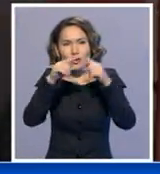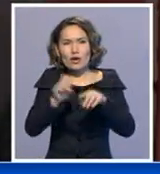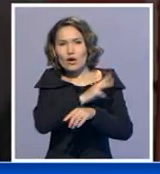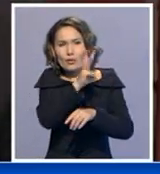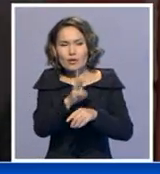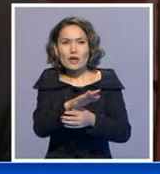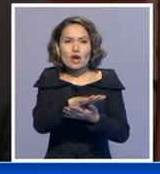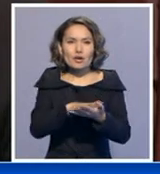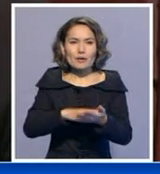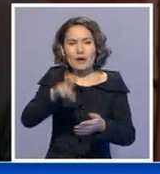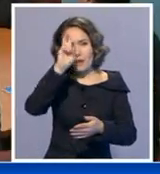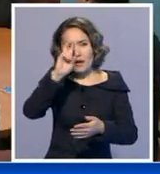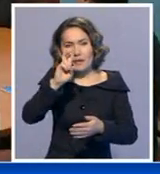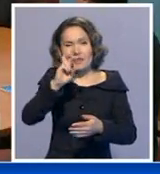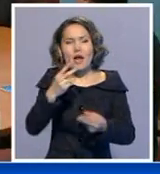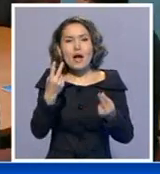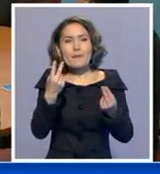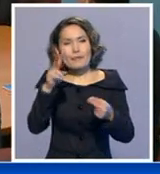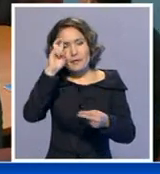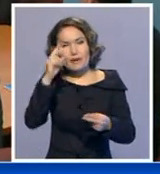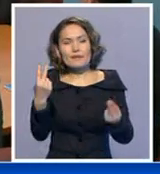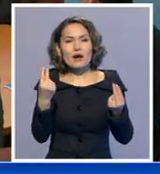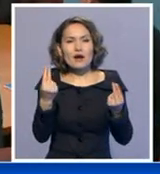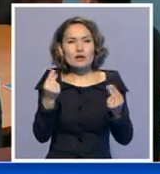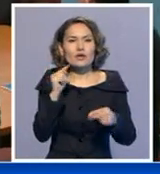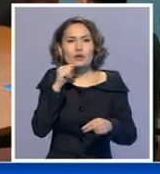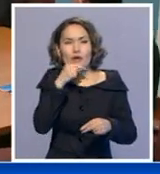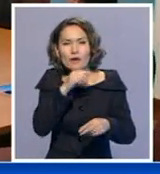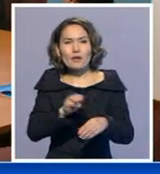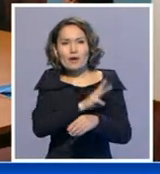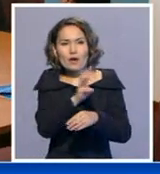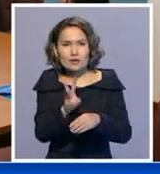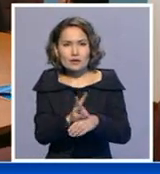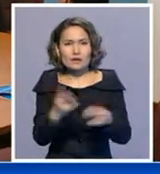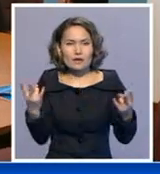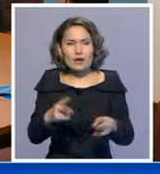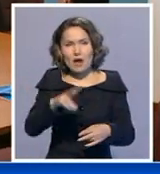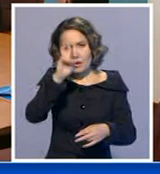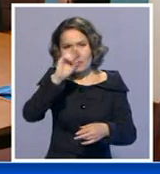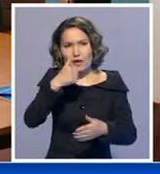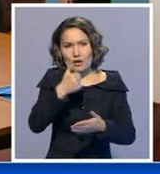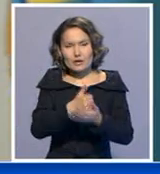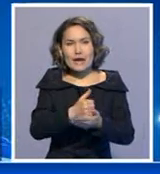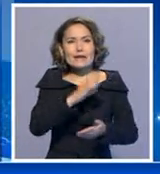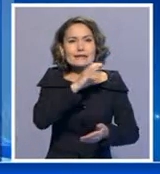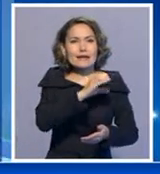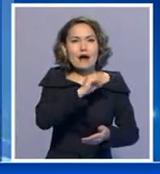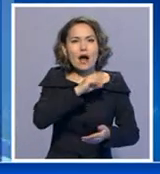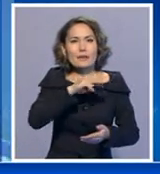жабдықтауды жалғастыру, сондай-ақ мемлекет қаражатын тиімді пайдалануды қамтамасыз ету қажет, деді Нұрсұлтан Назарбаев. Серік